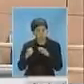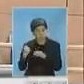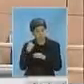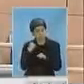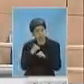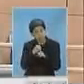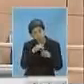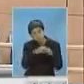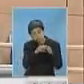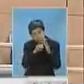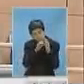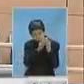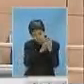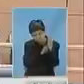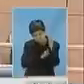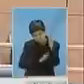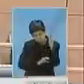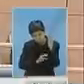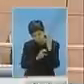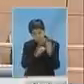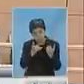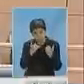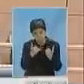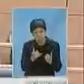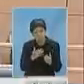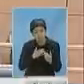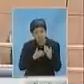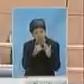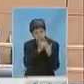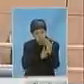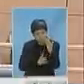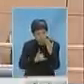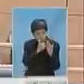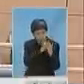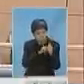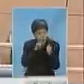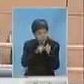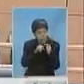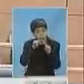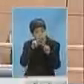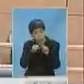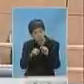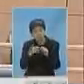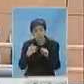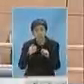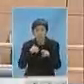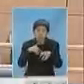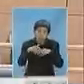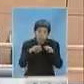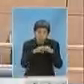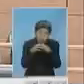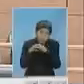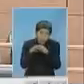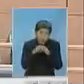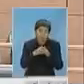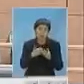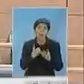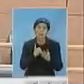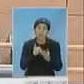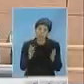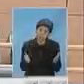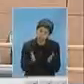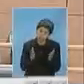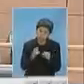ขอบข่ายทั่วประเทศจนเวลานี้ผมไปไหนจังหวัดไหนอำเภอไหนตำบลไหนมีพี่น้องร่วมอุดมการณ์ออกมา